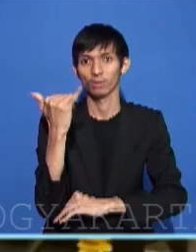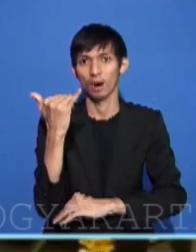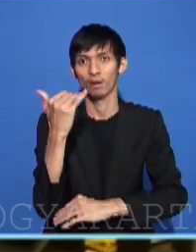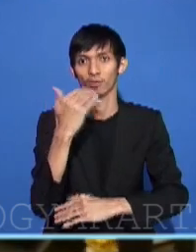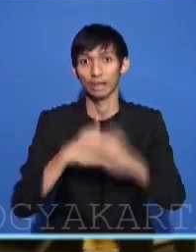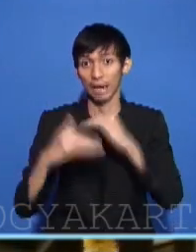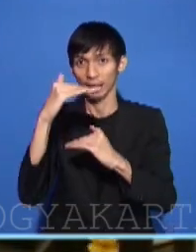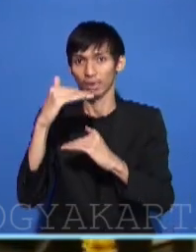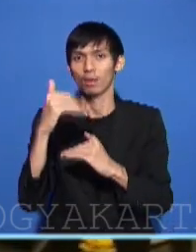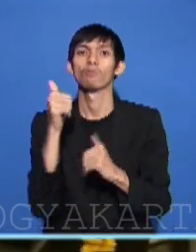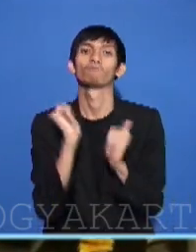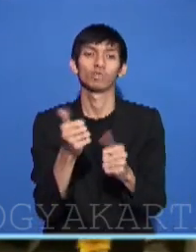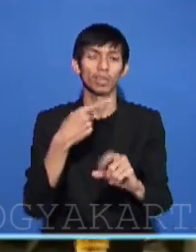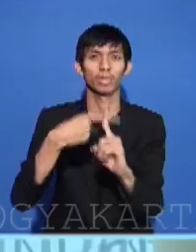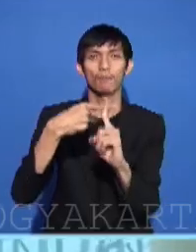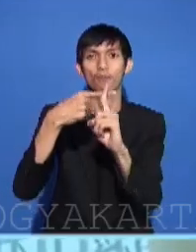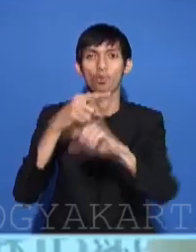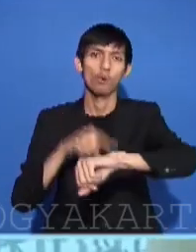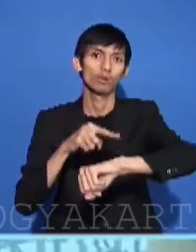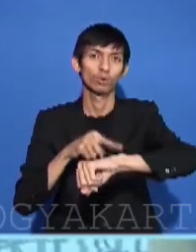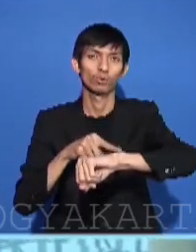maka akan menambah jadwal penerbangan.